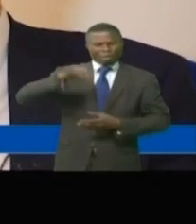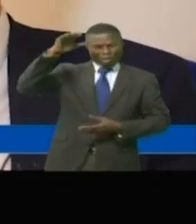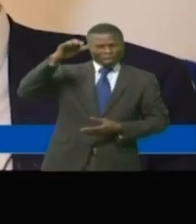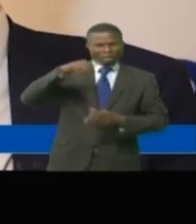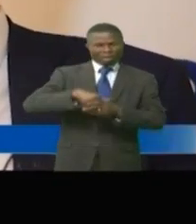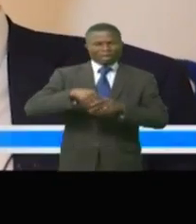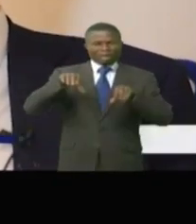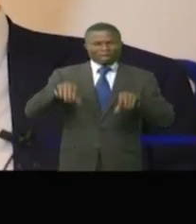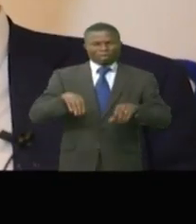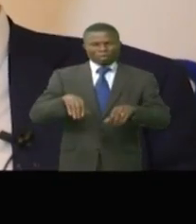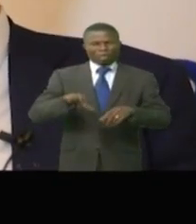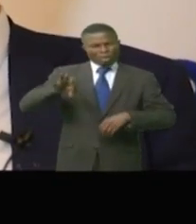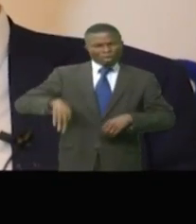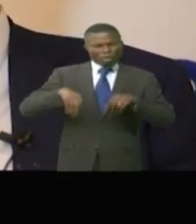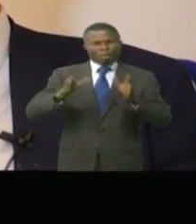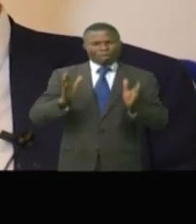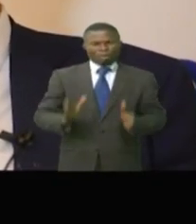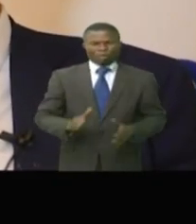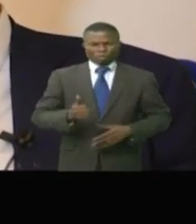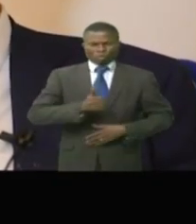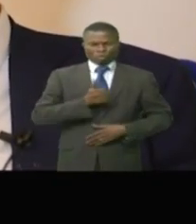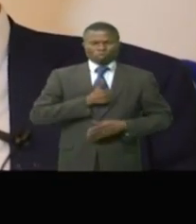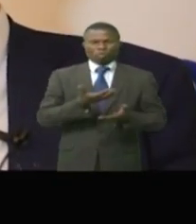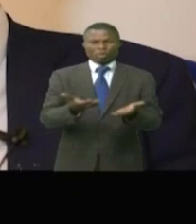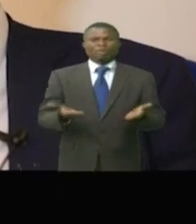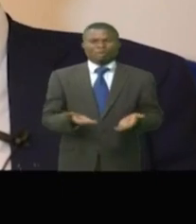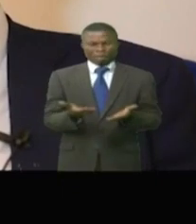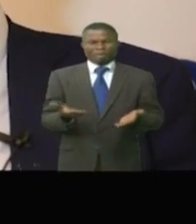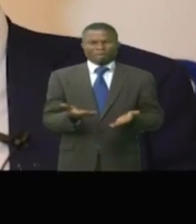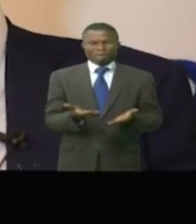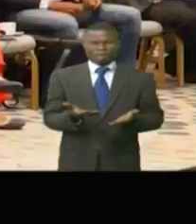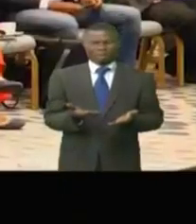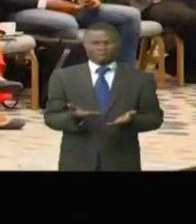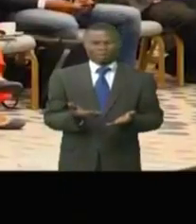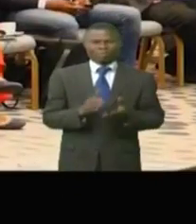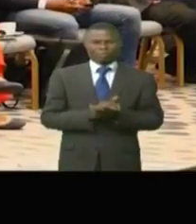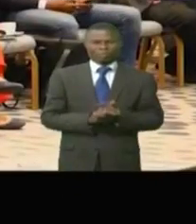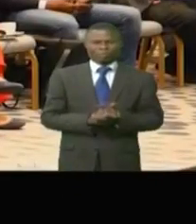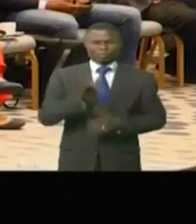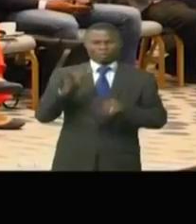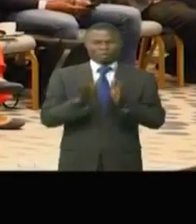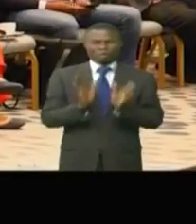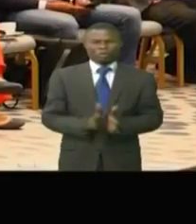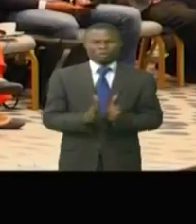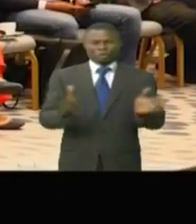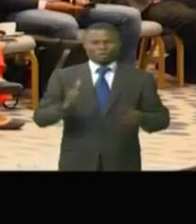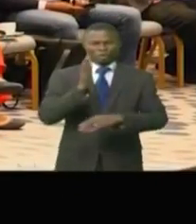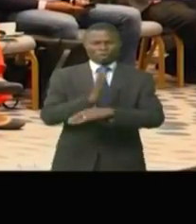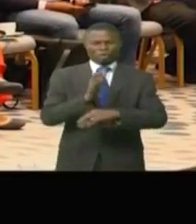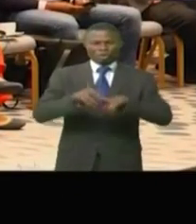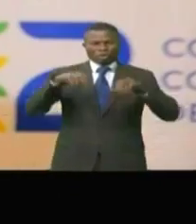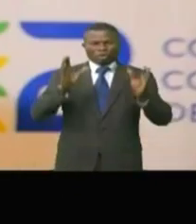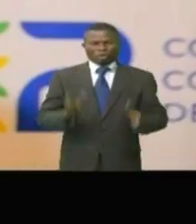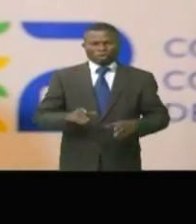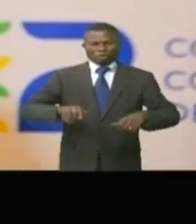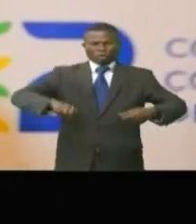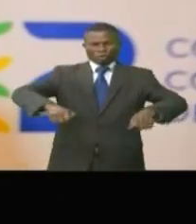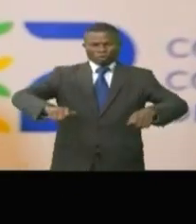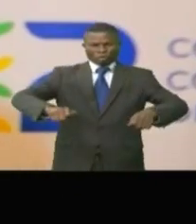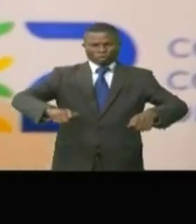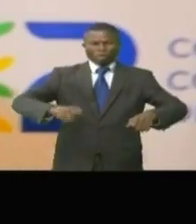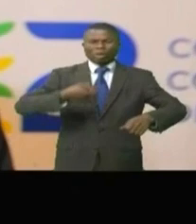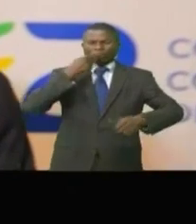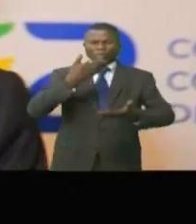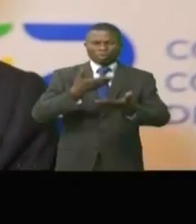au bénéfice des Congolais, de bénéfice du Congo. Au secrétaire général au Conseil congolais de la batterie de